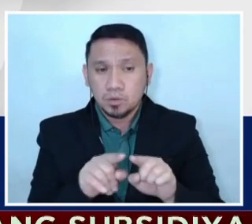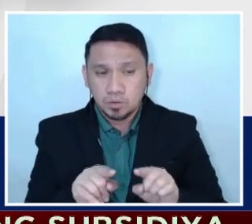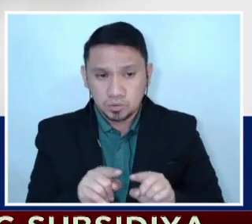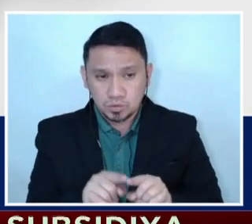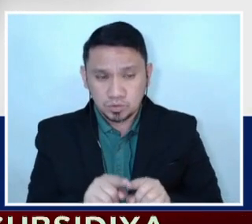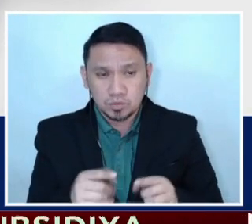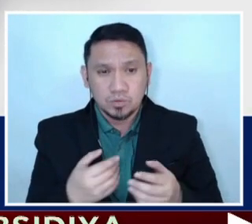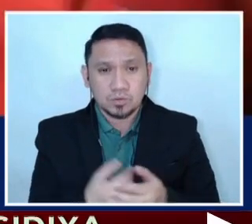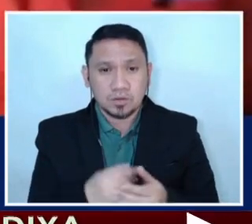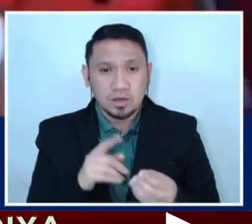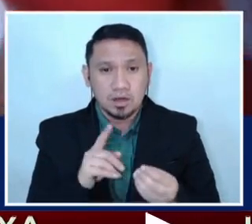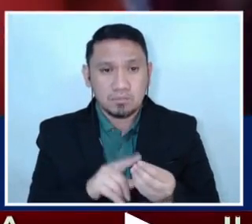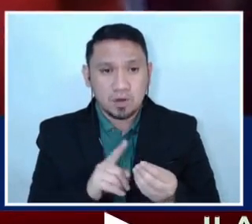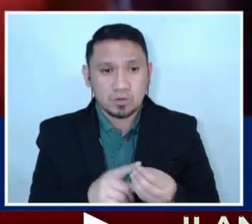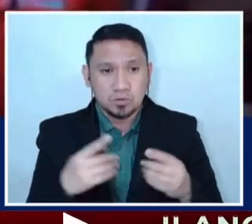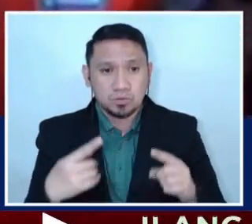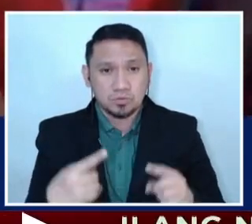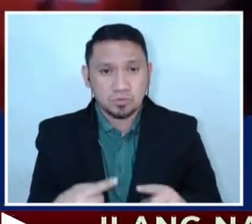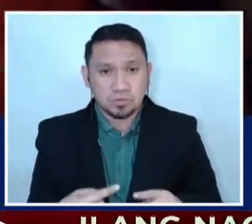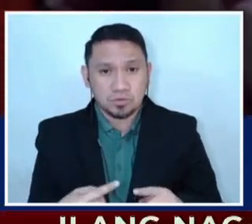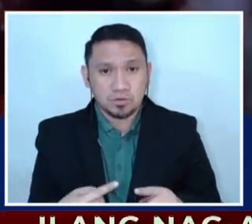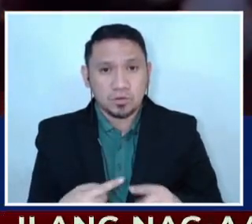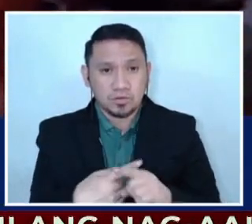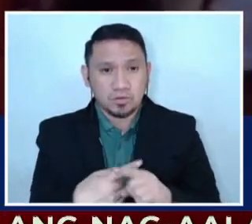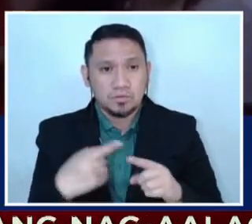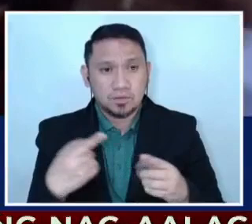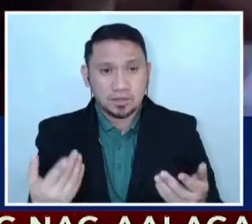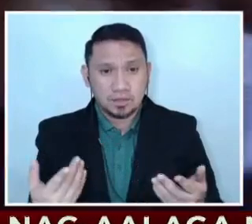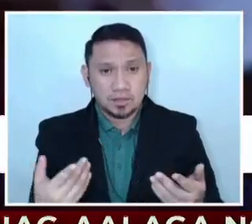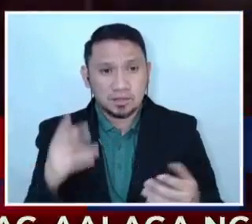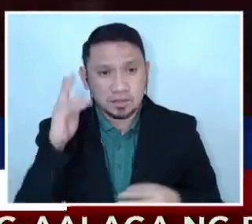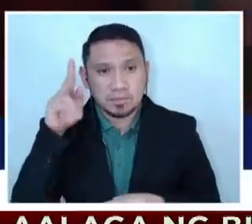sa politika. We're very happy every time